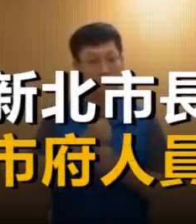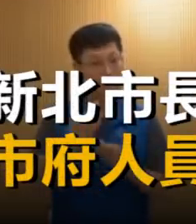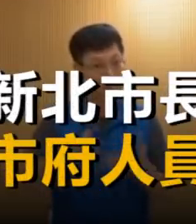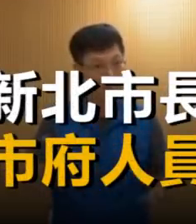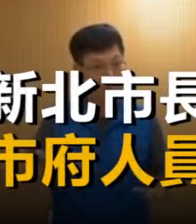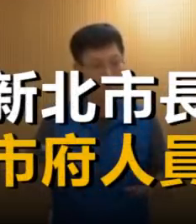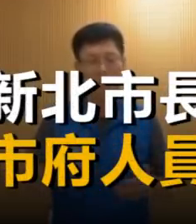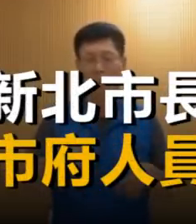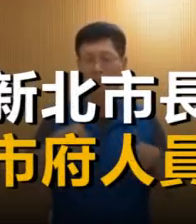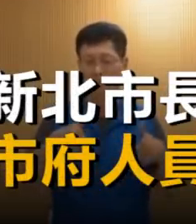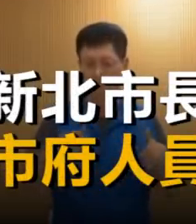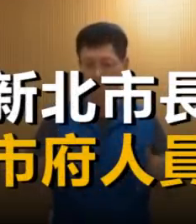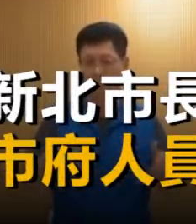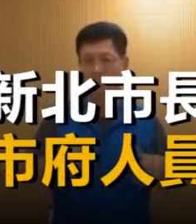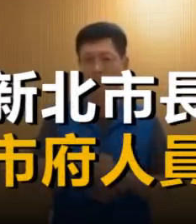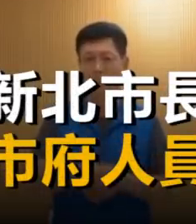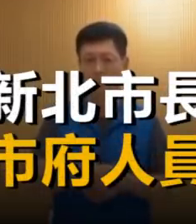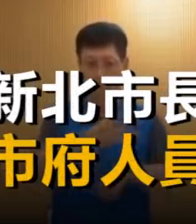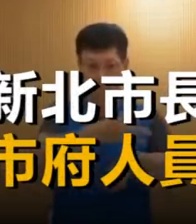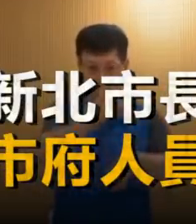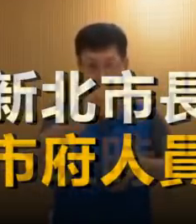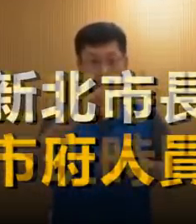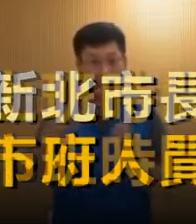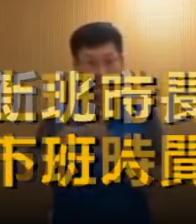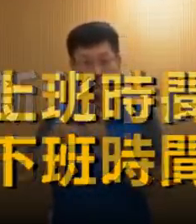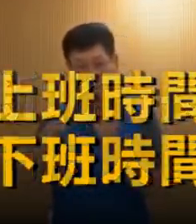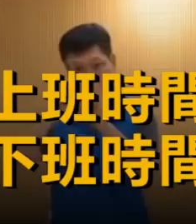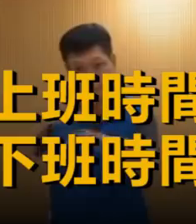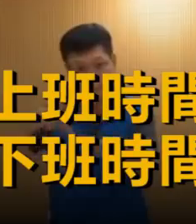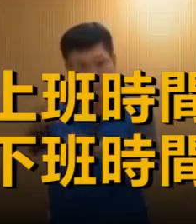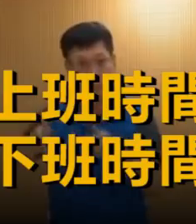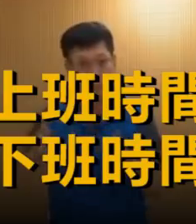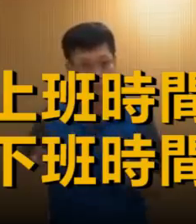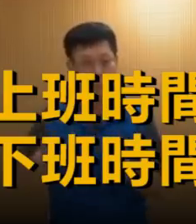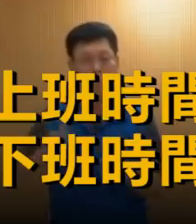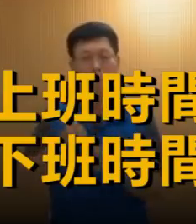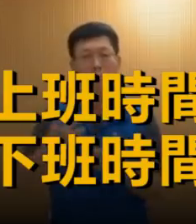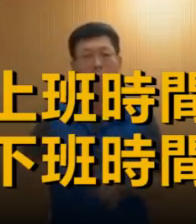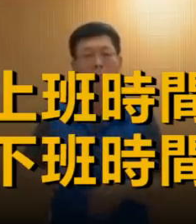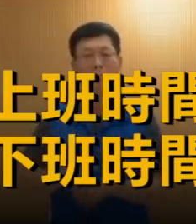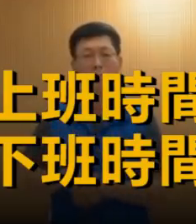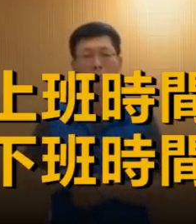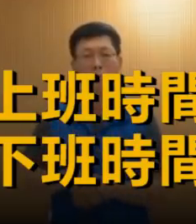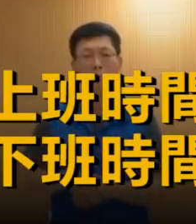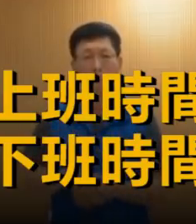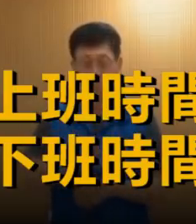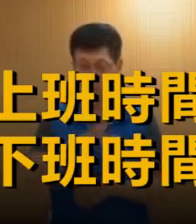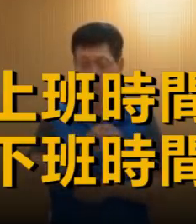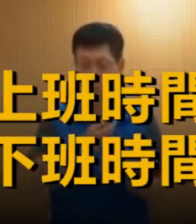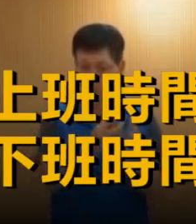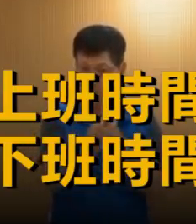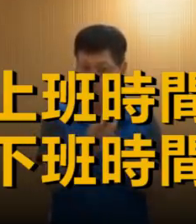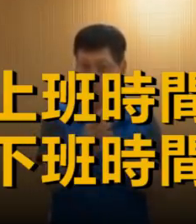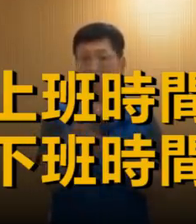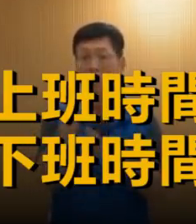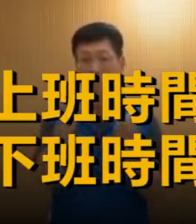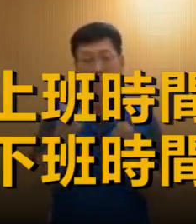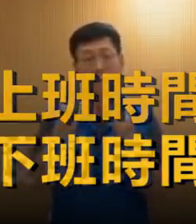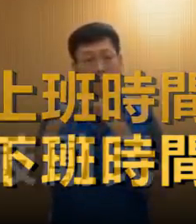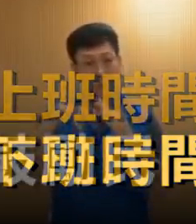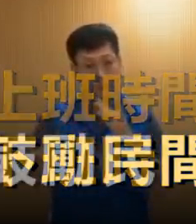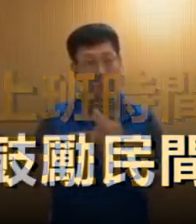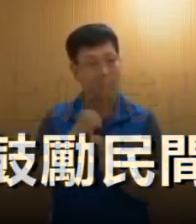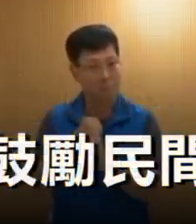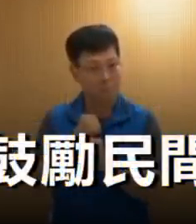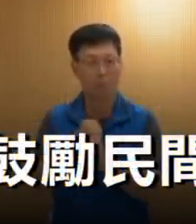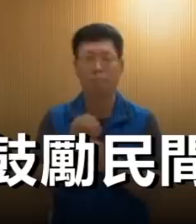的时间可以从下午4点到晚上7点下班，至于有部分可以在家里在